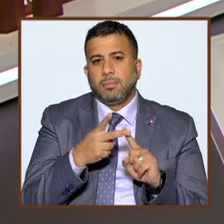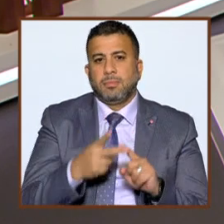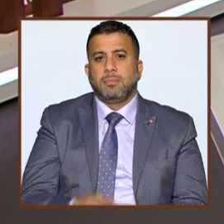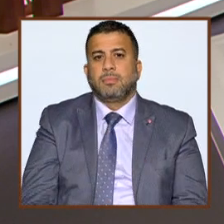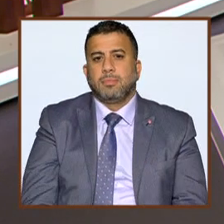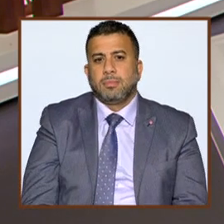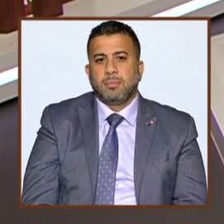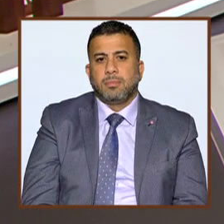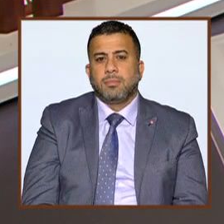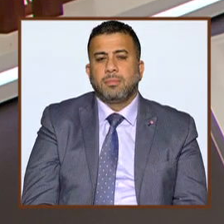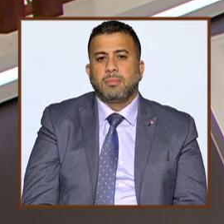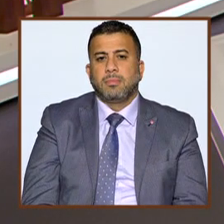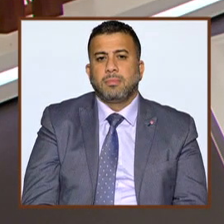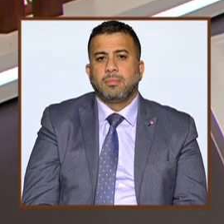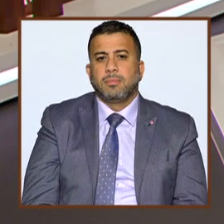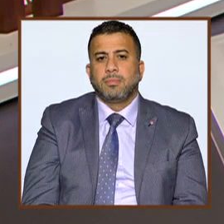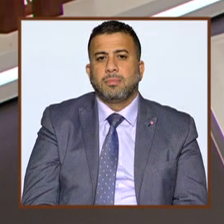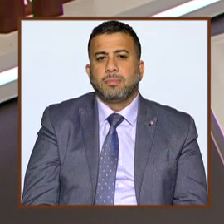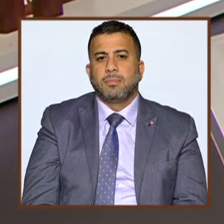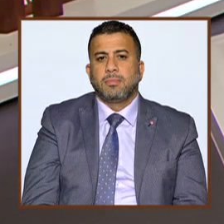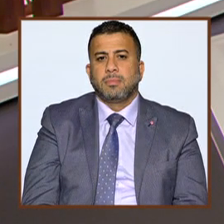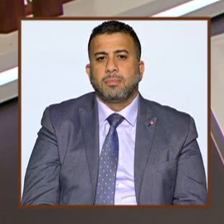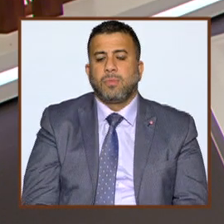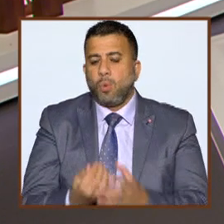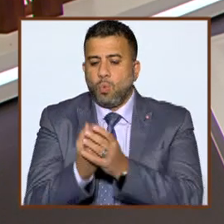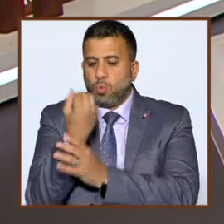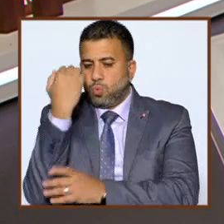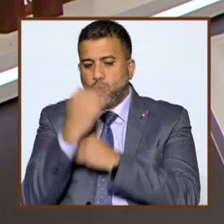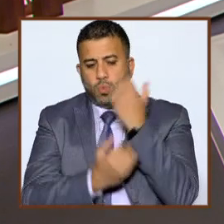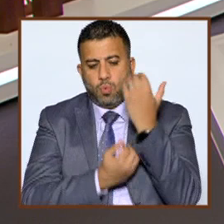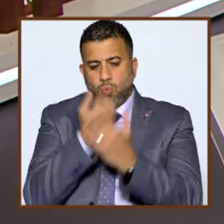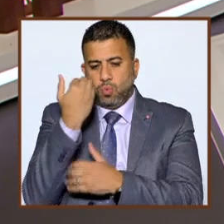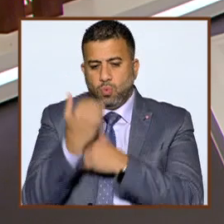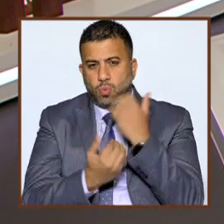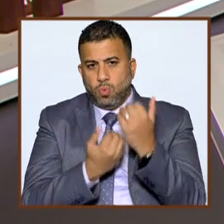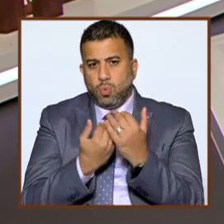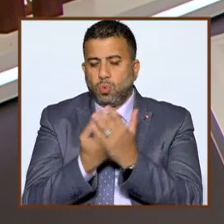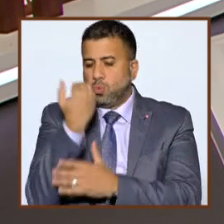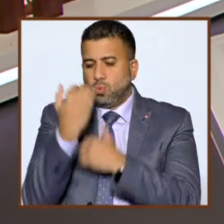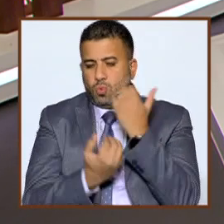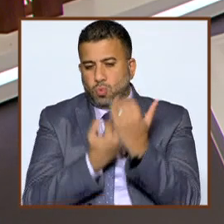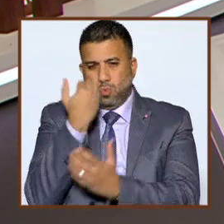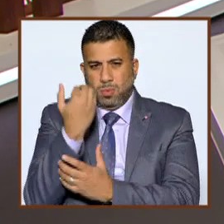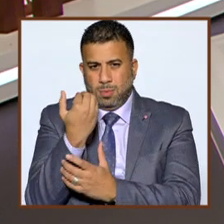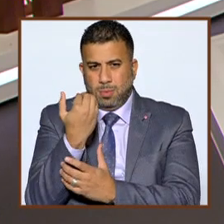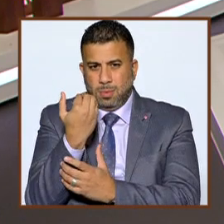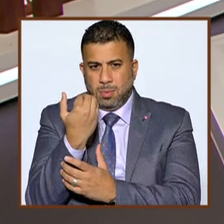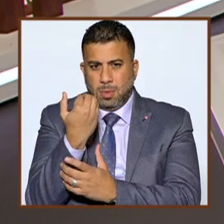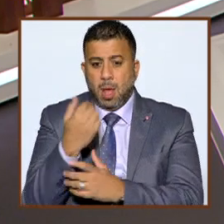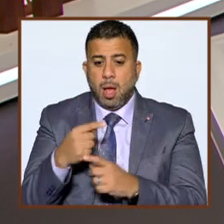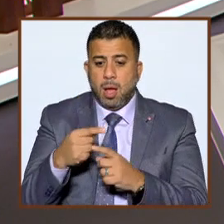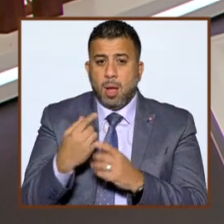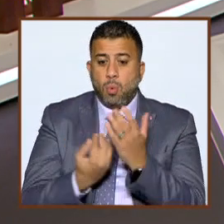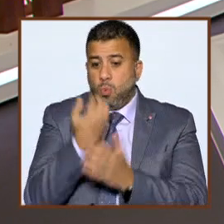الجنة هل وضوء السنة، عفوا سنة الوضوء على طول